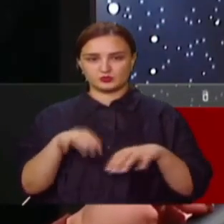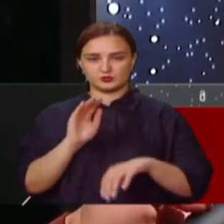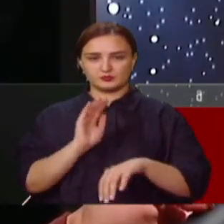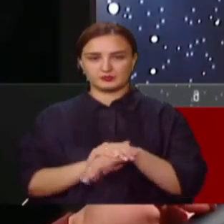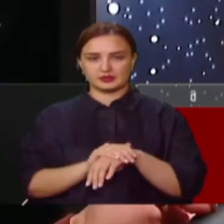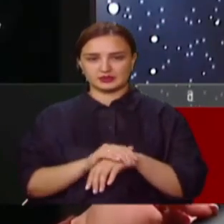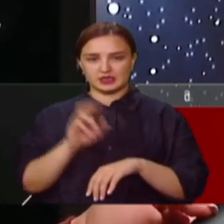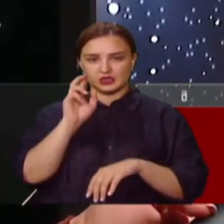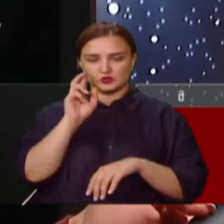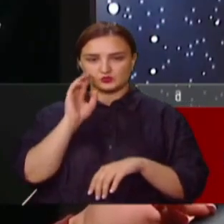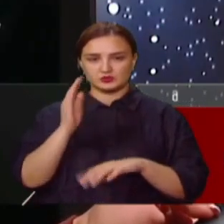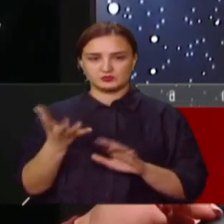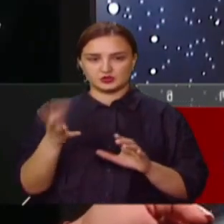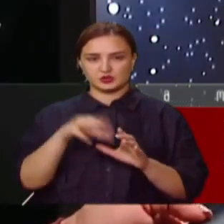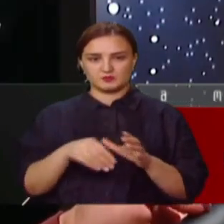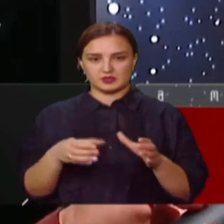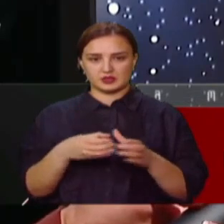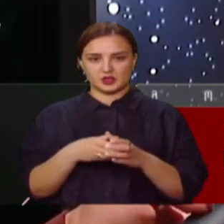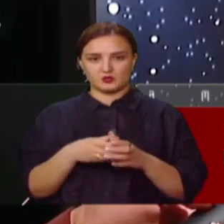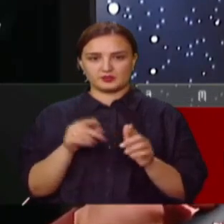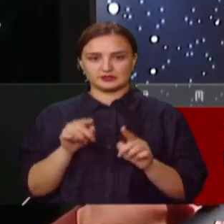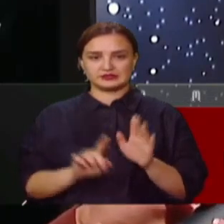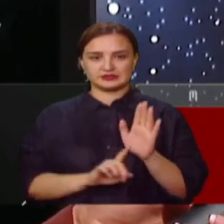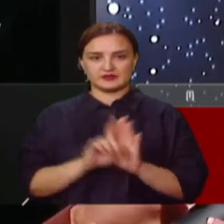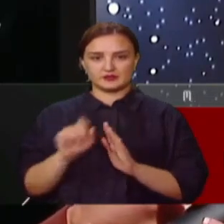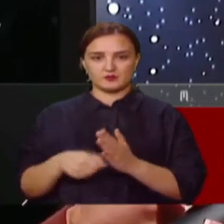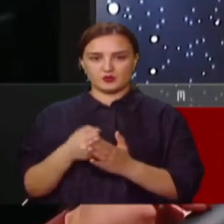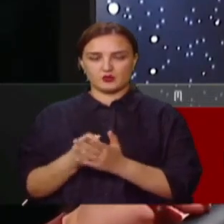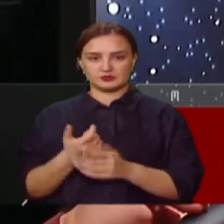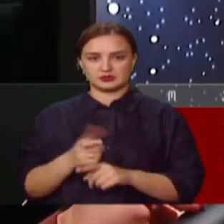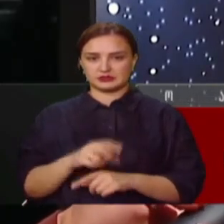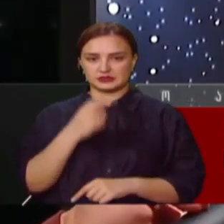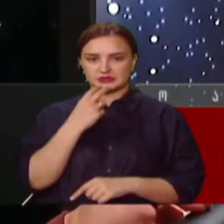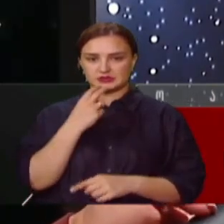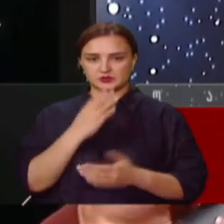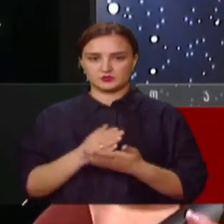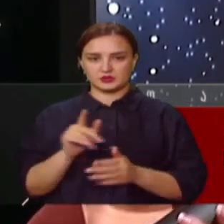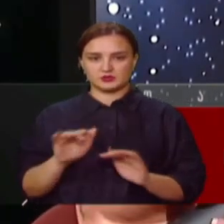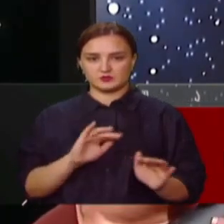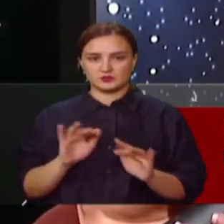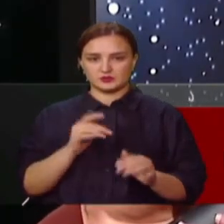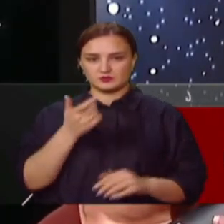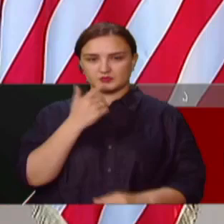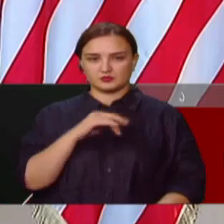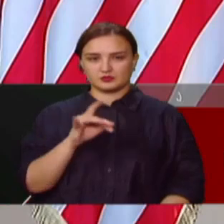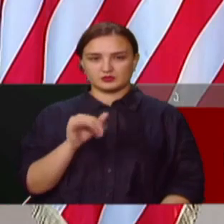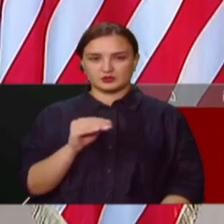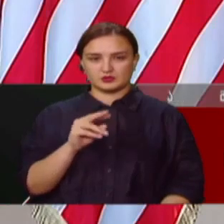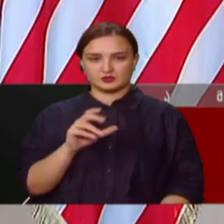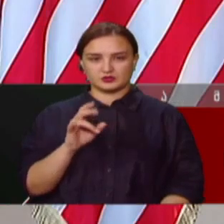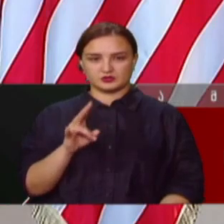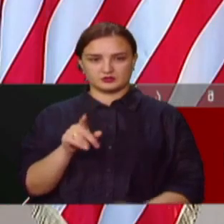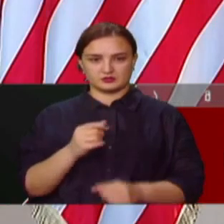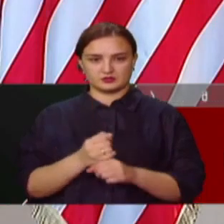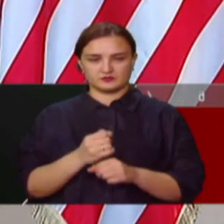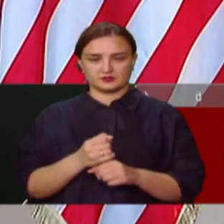ფაქტი ხელისუფლების შემადგენლობაში. ეს თავიდან ბოლომდე ძალიან სასაცილოა ის პროცესი, რომელიც ბატონ რაჟდენს მიყავს.